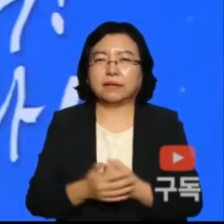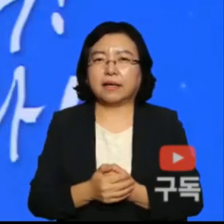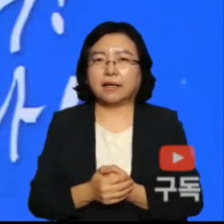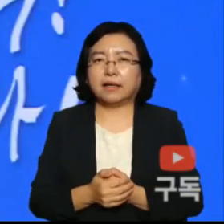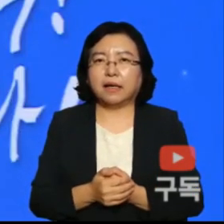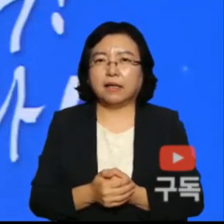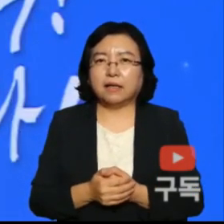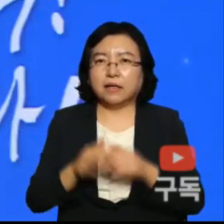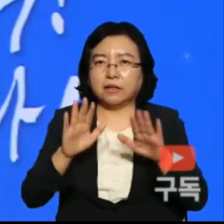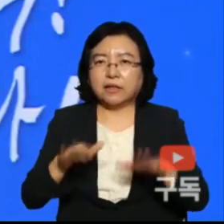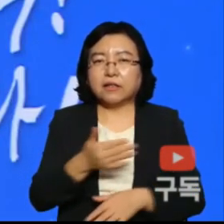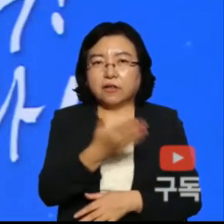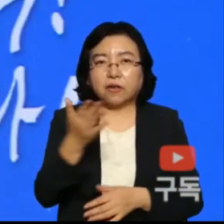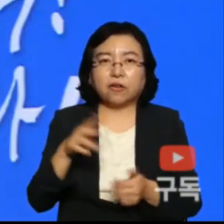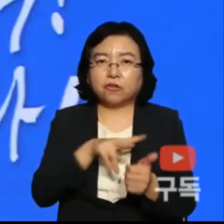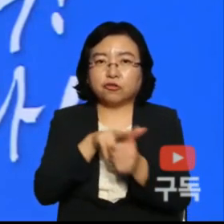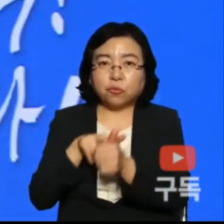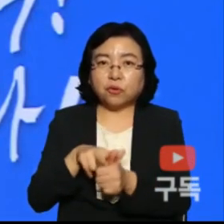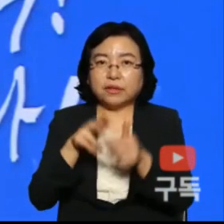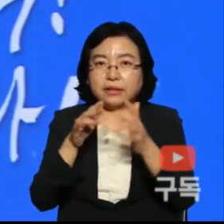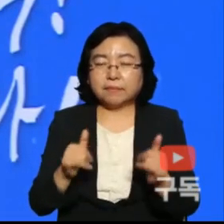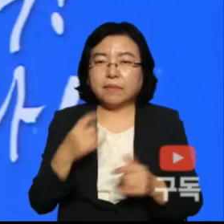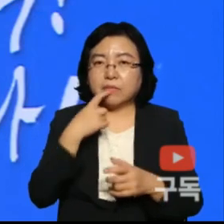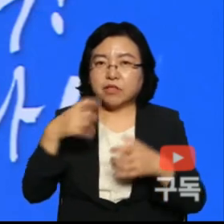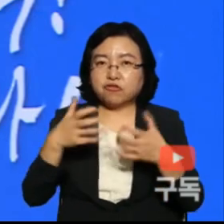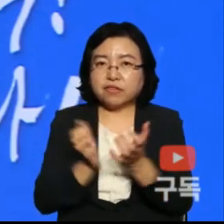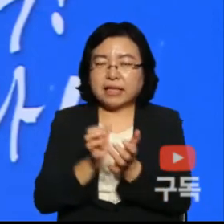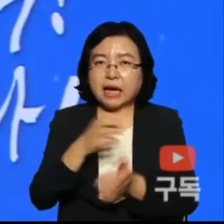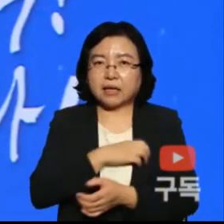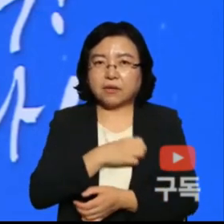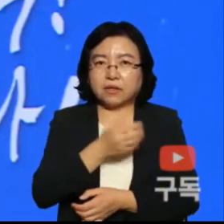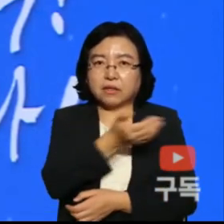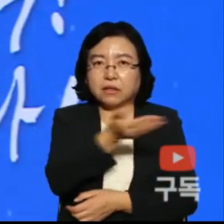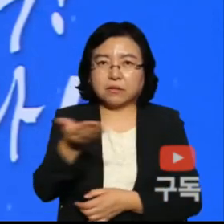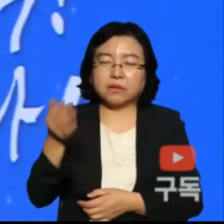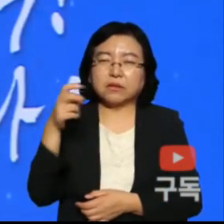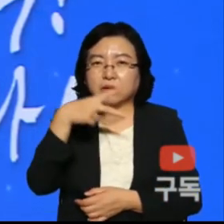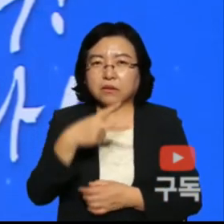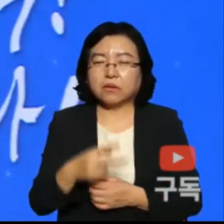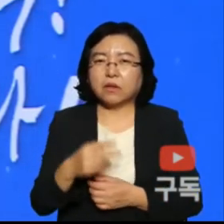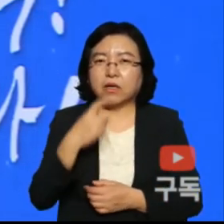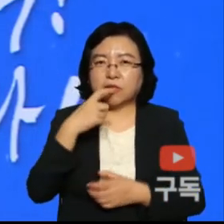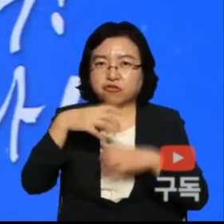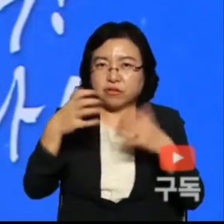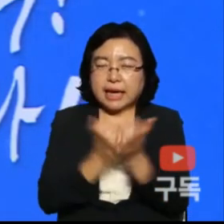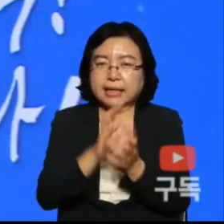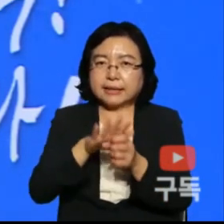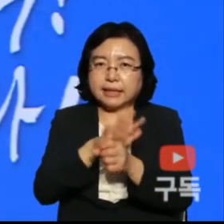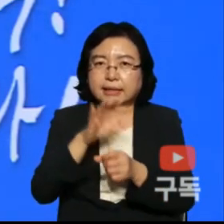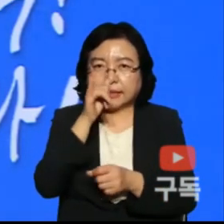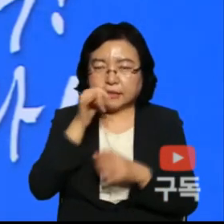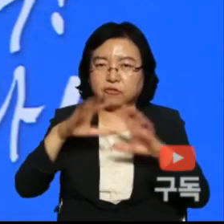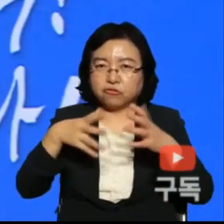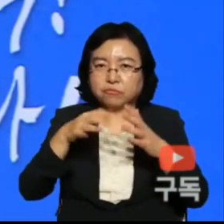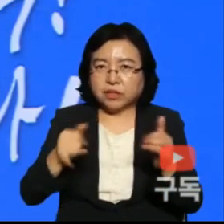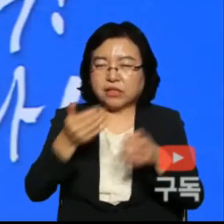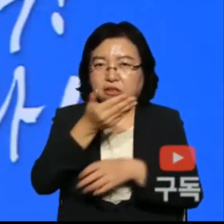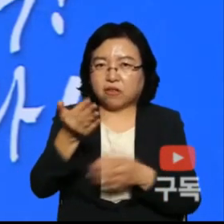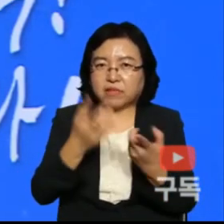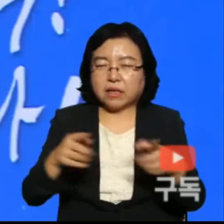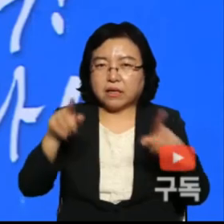여기 계신 후보 님들 우리 민주당 당원 동지 여러분 그리고 민주당을 사랑하는 국민 여러분과